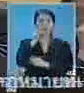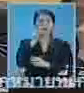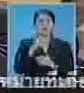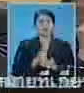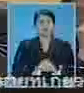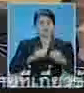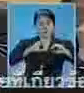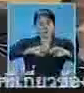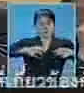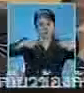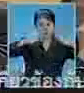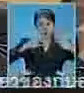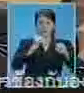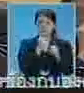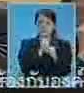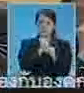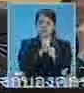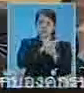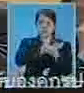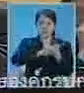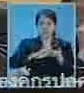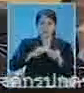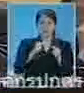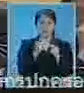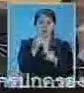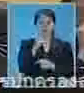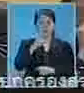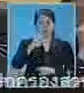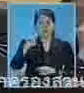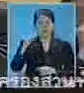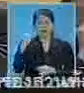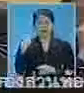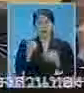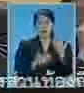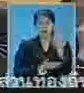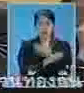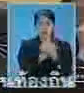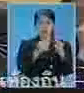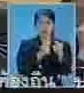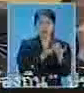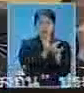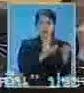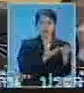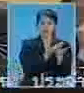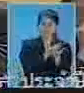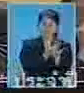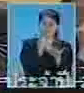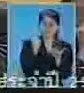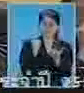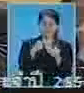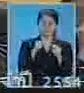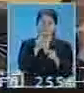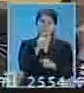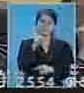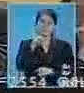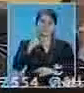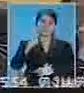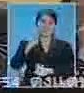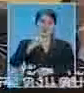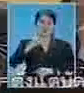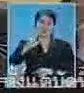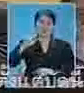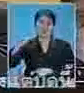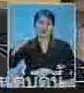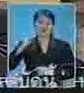นี้ก็ได้ทำเสร็จแล้วครม.ได้มีโอกาสพิจารณามูลค่าโครงการโดยรวม 1.7 ล้านล้านบาท